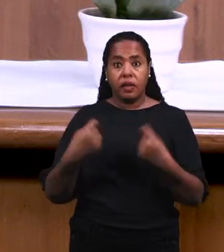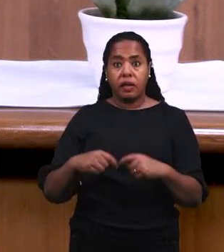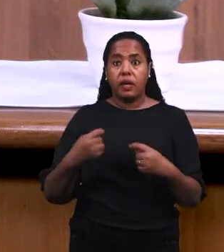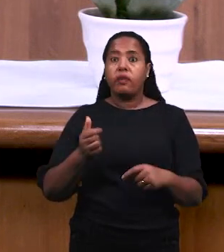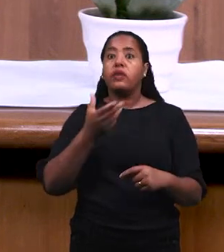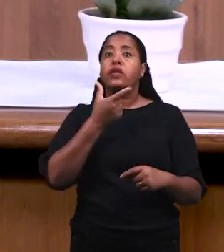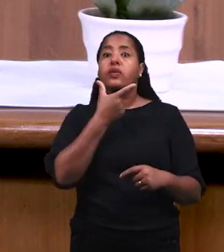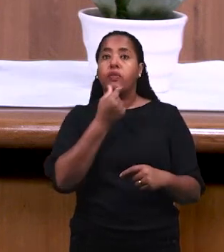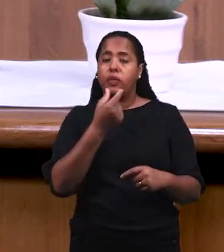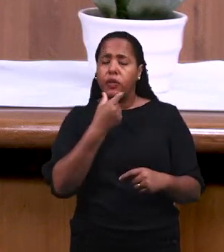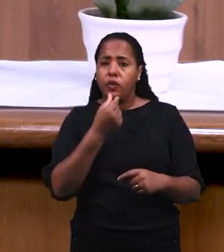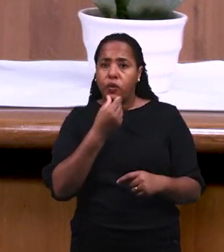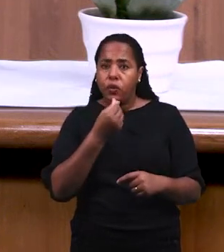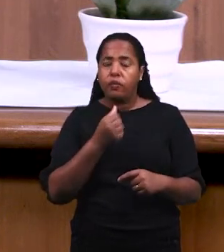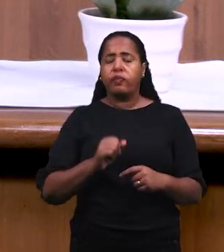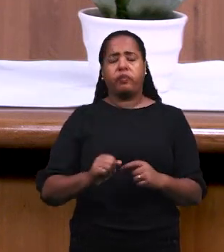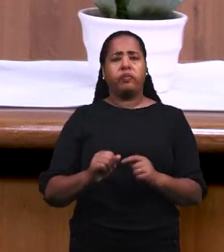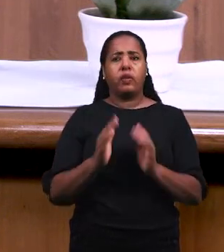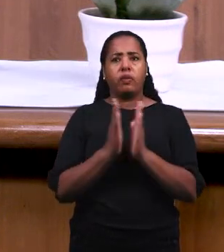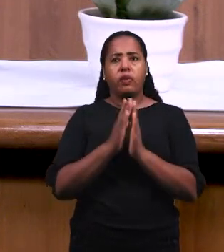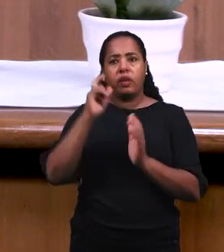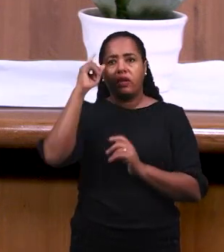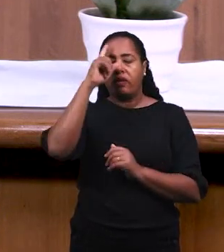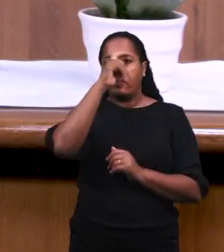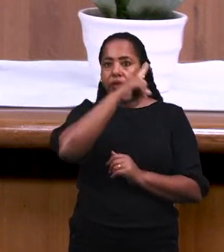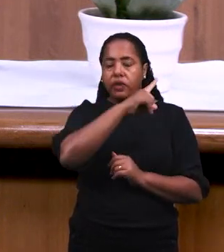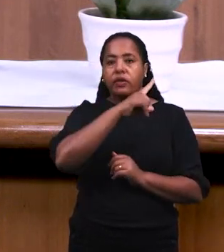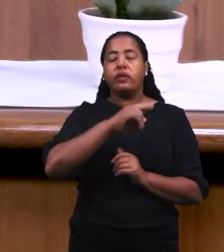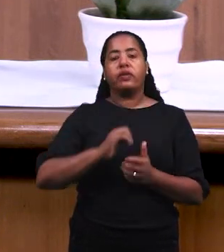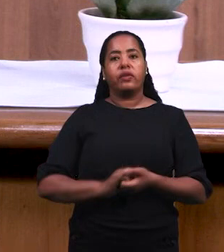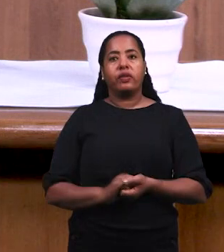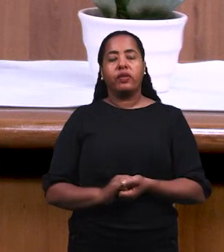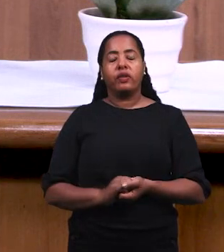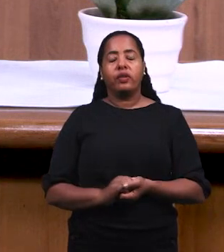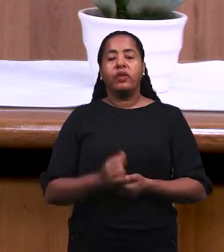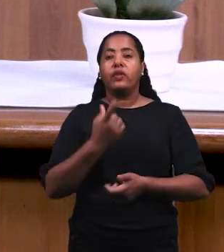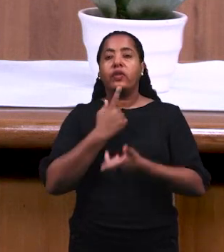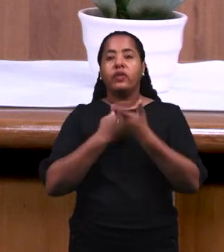дитя, и чтобы это было сын. Это было желание ее,